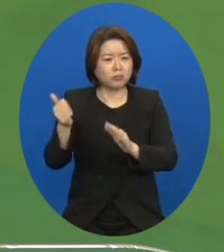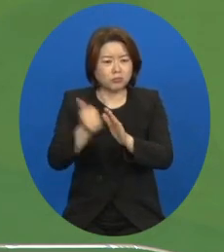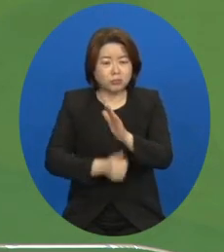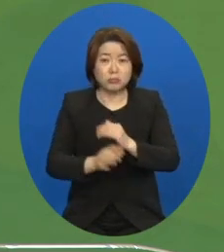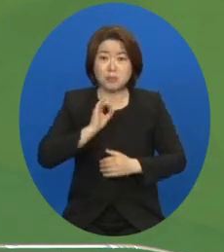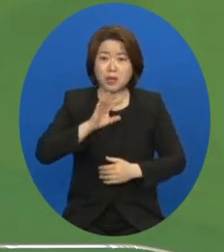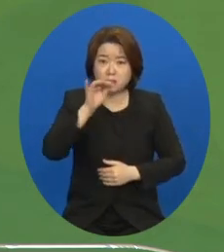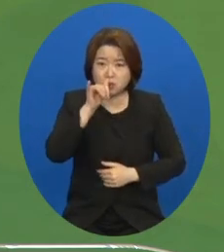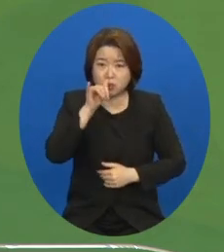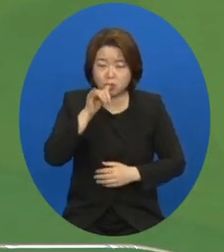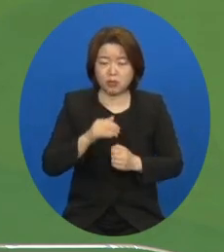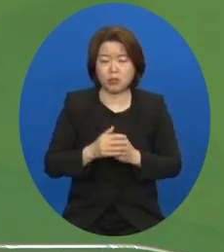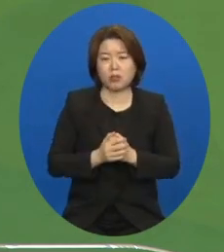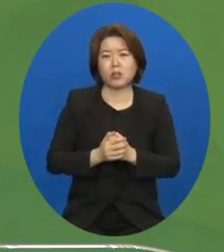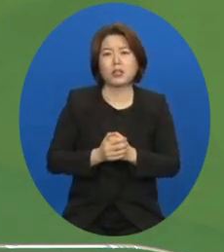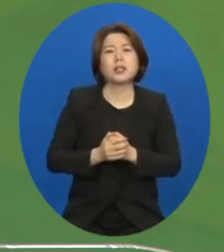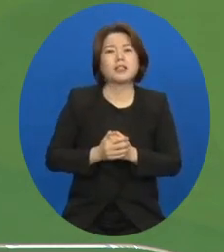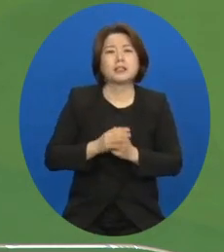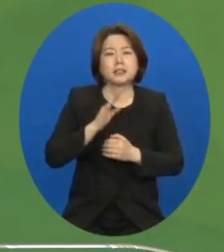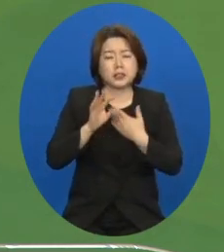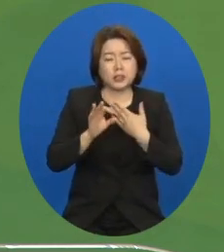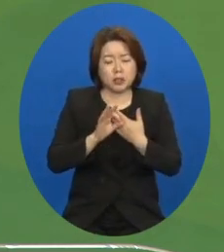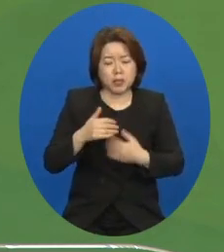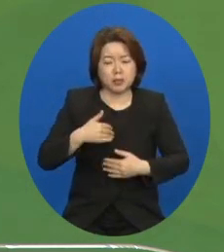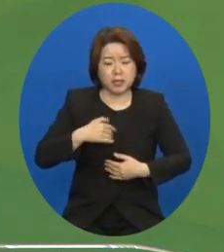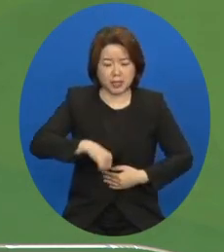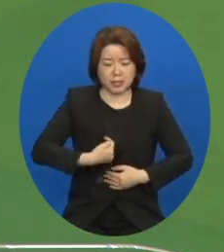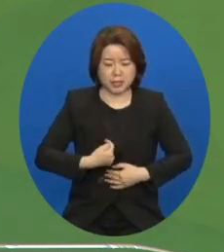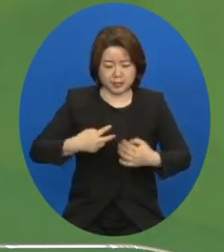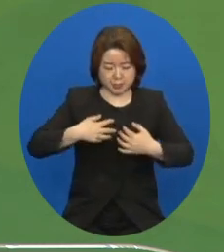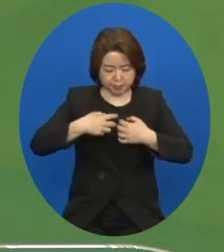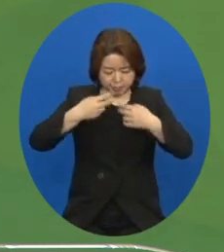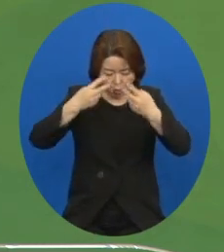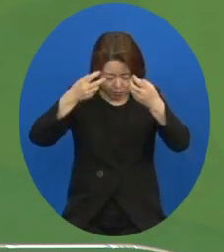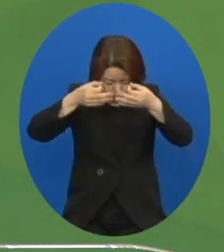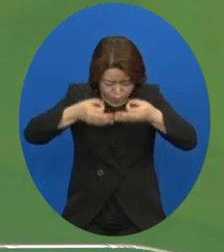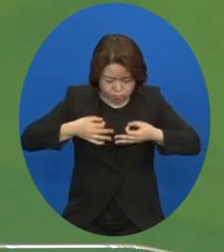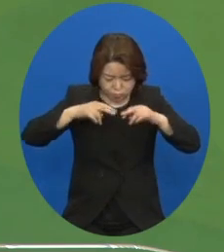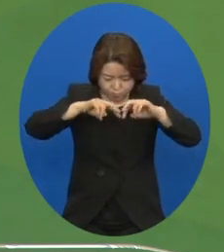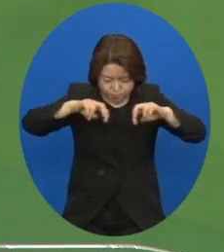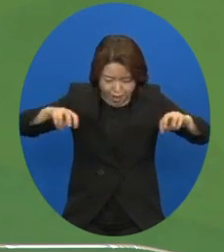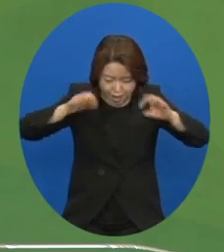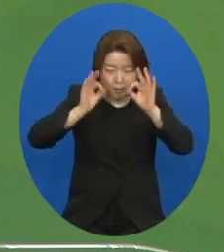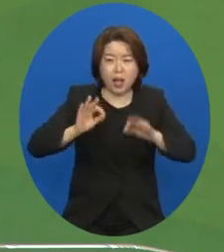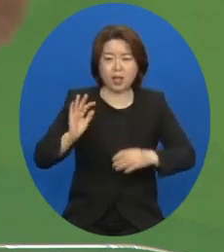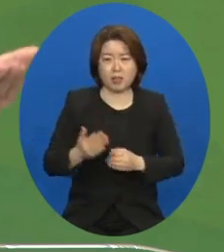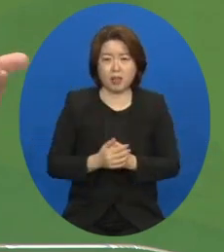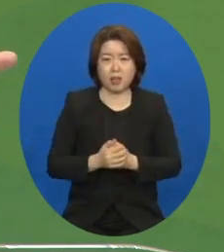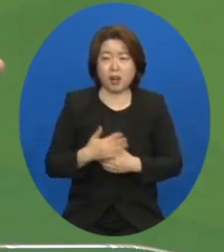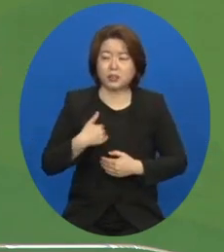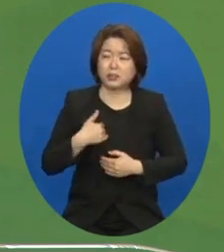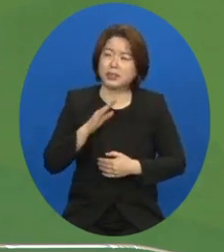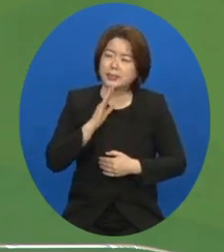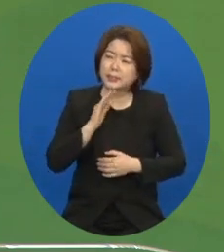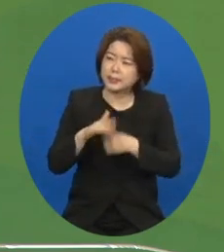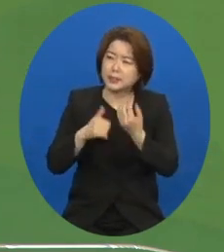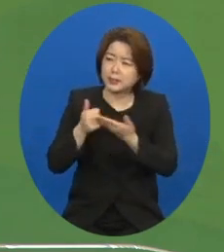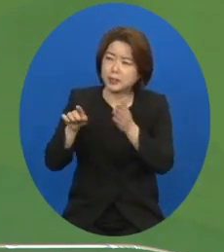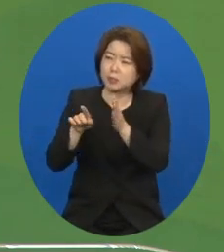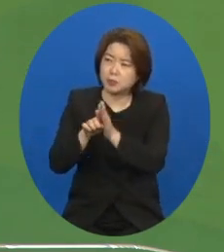그러면 깊이 우리 자신을 돌아봐야 됩니다. 내가 진짜 하나님을 믿고 하나님을 바라보고